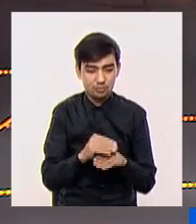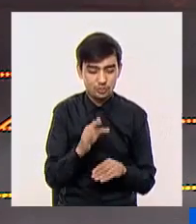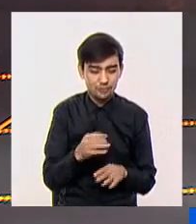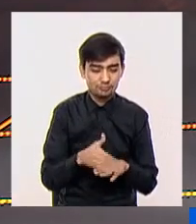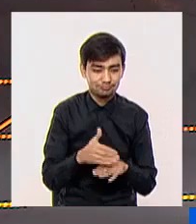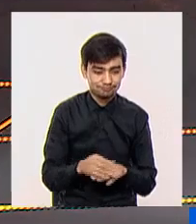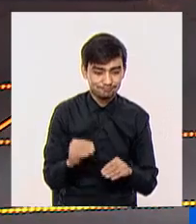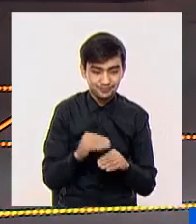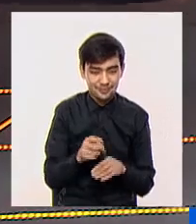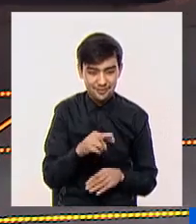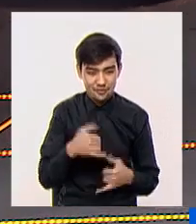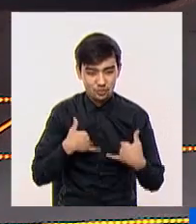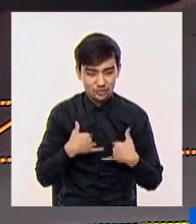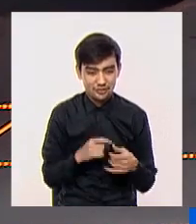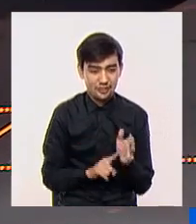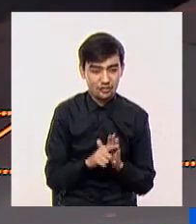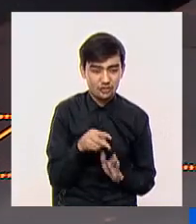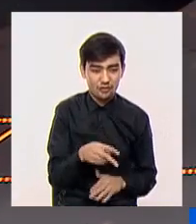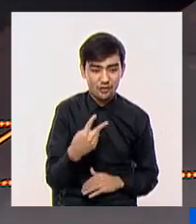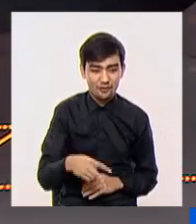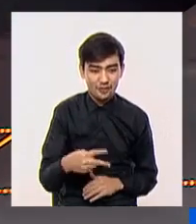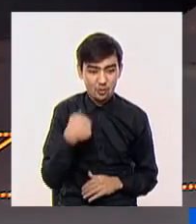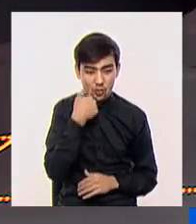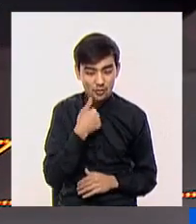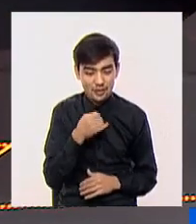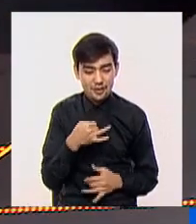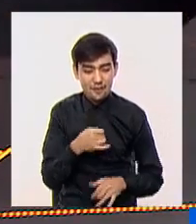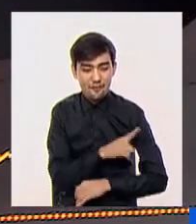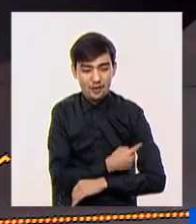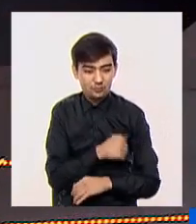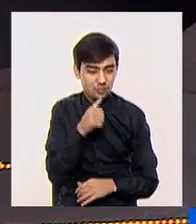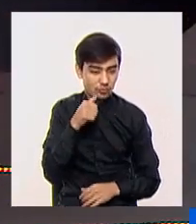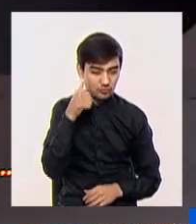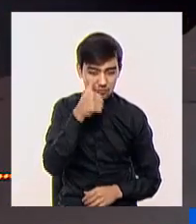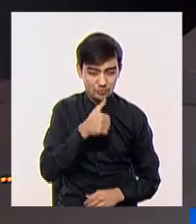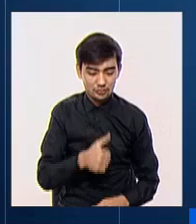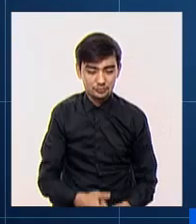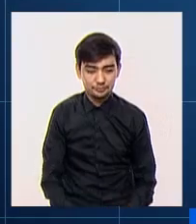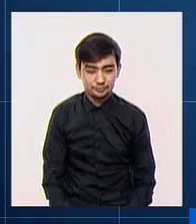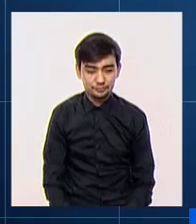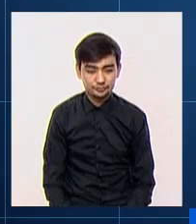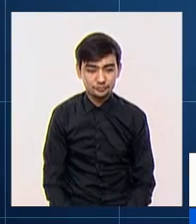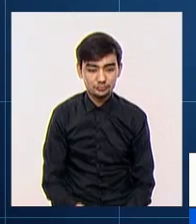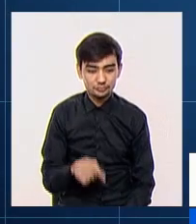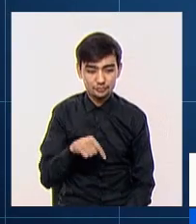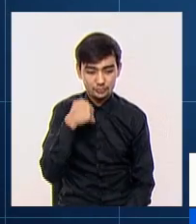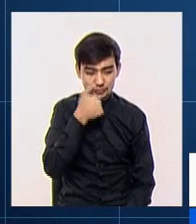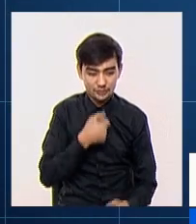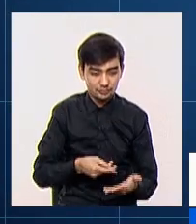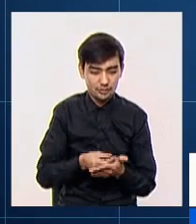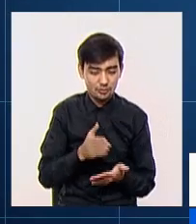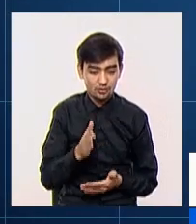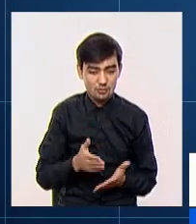повышать оплату труда педагогам начали еще в 2020-м, а медикам в прошлом году. С этого месяца платить